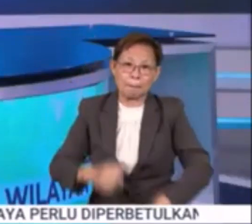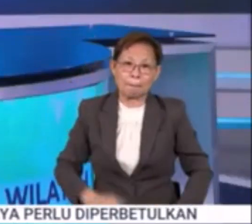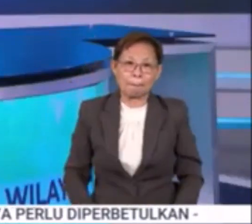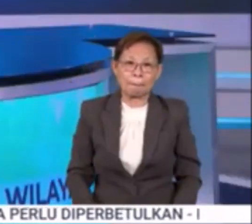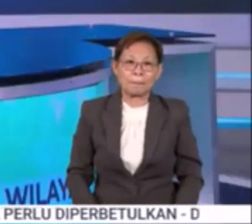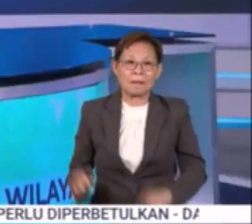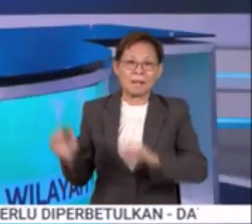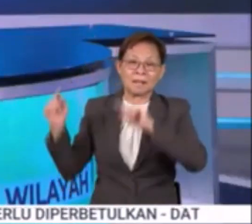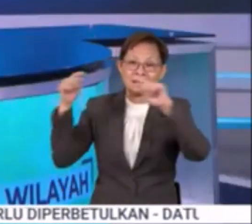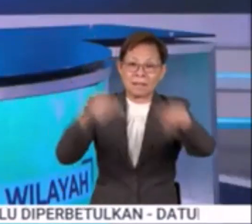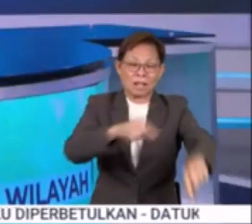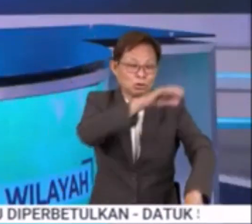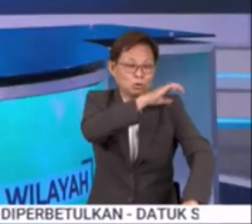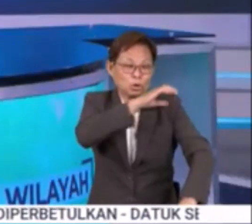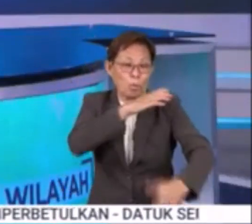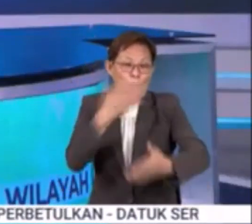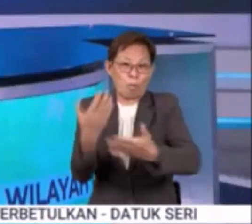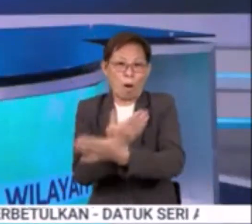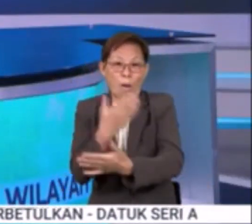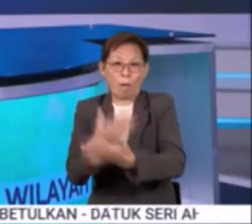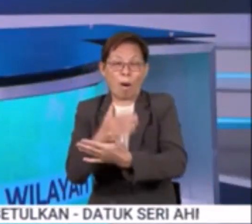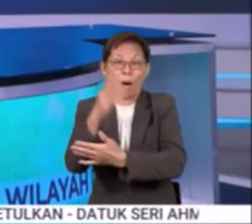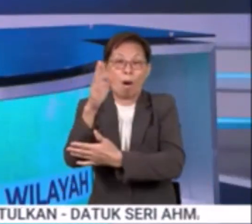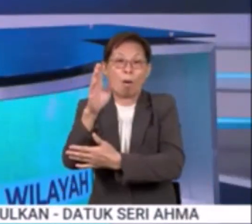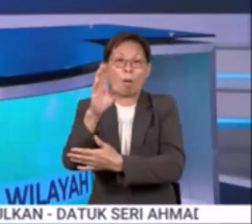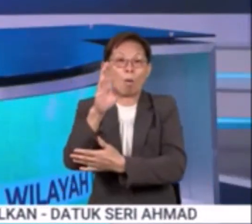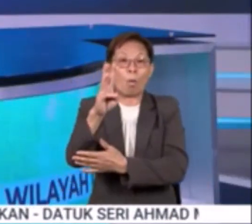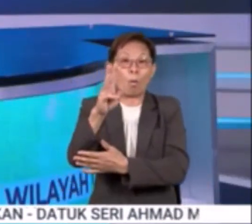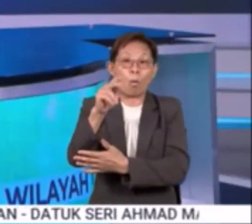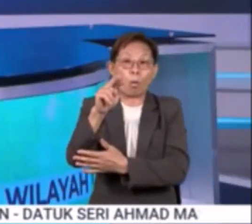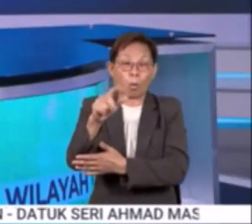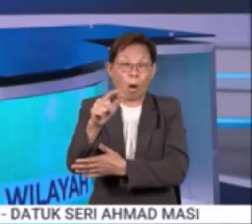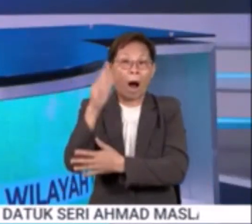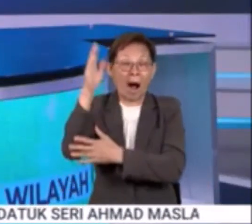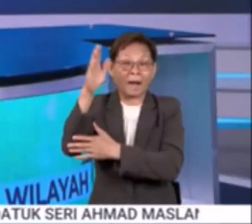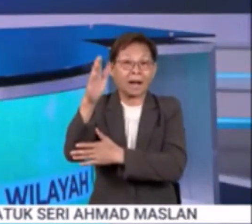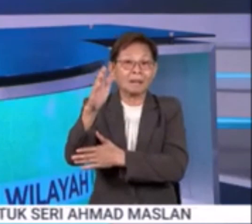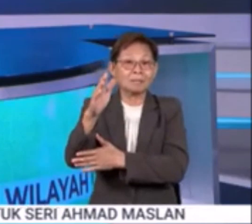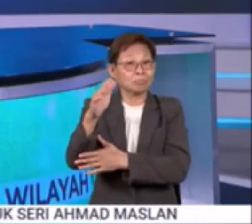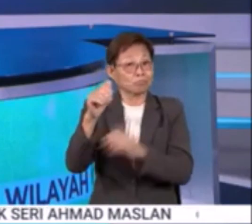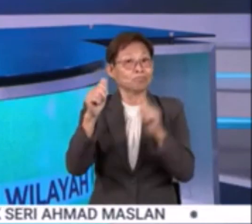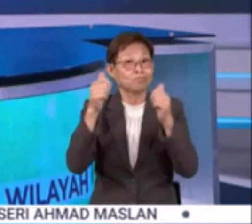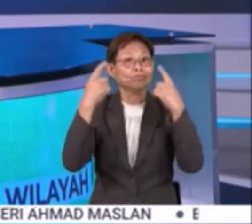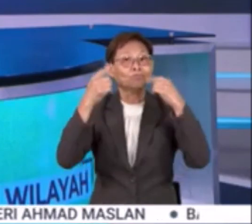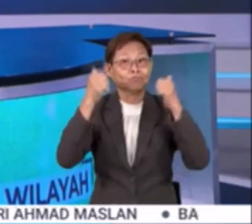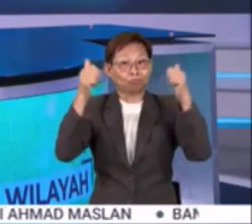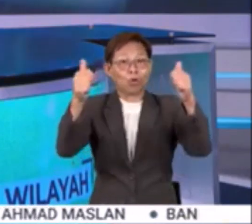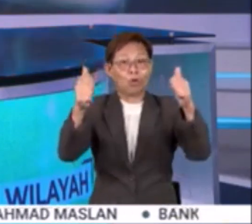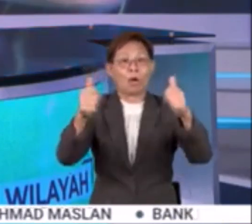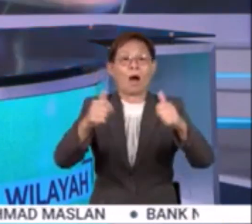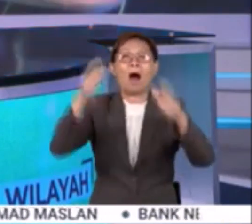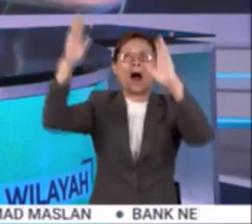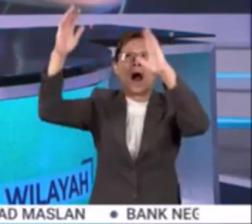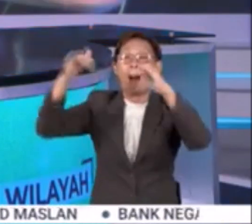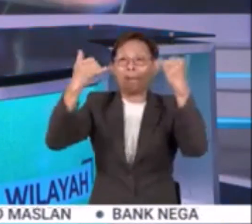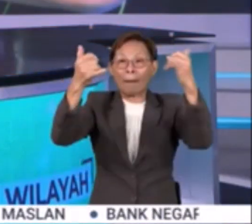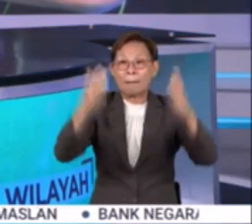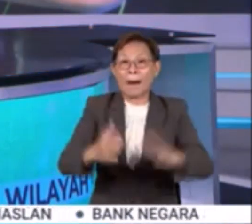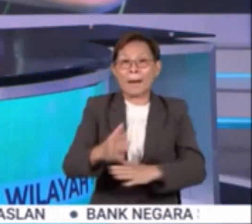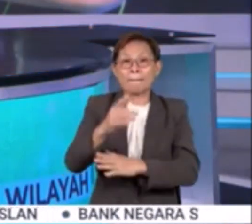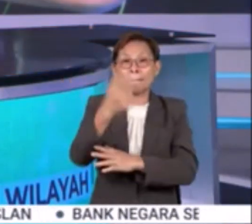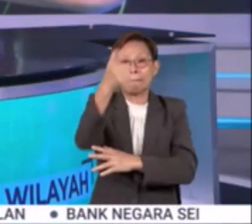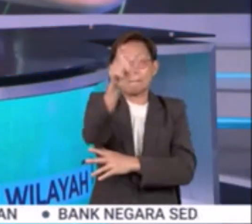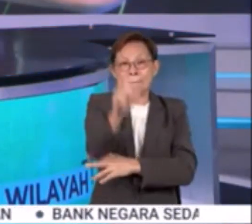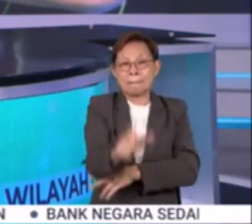kehadiran Jero latih baru wong Tad Ming diharap mampu membawa Sinar itu harapan pemain badminton perseorangan